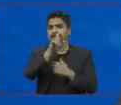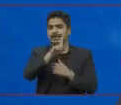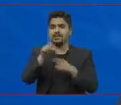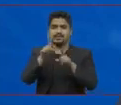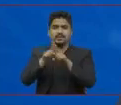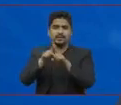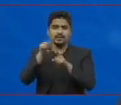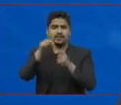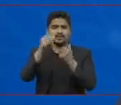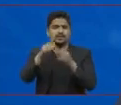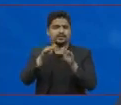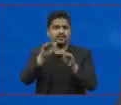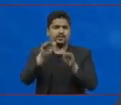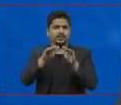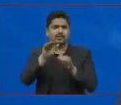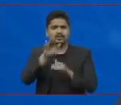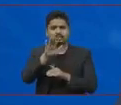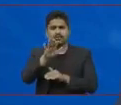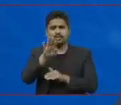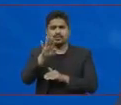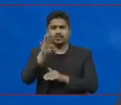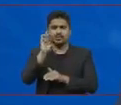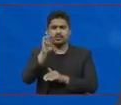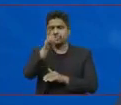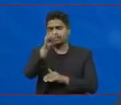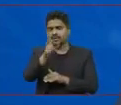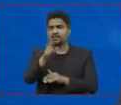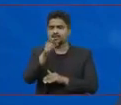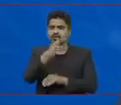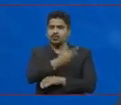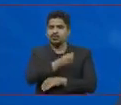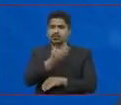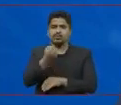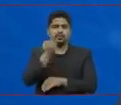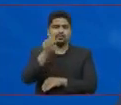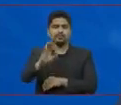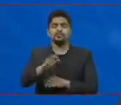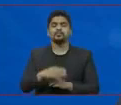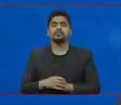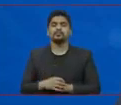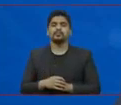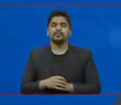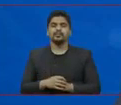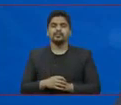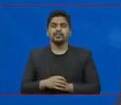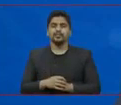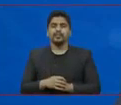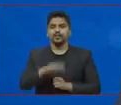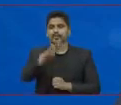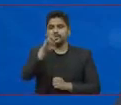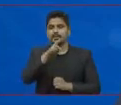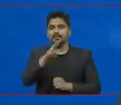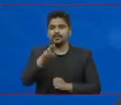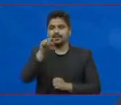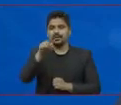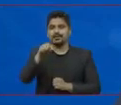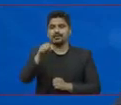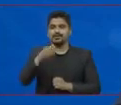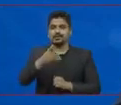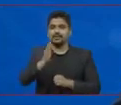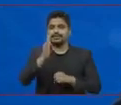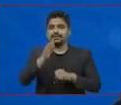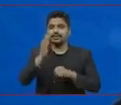पनि हालसम्म लगभग 54,000 व्यक्तिले यो खोप लगाइसक्नु भएको छ। र आज